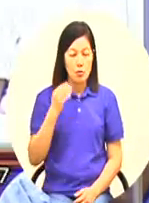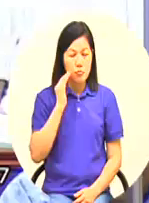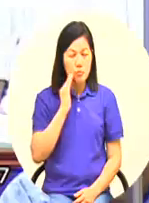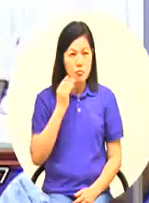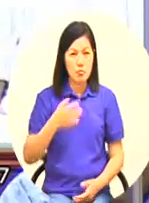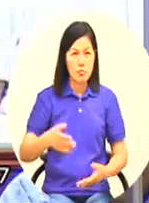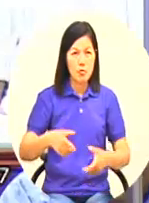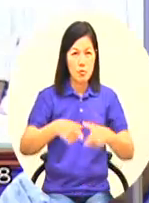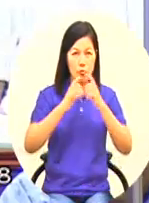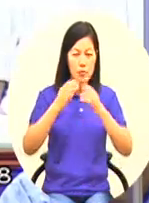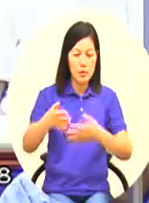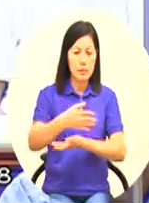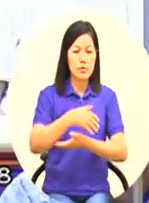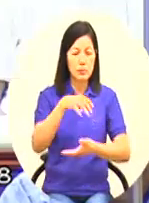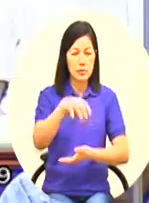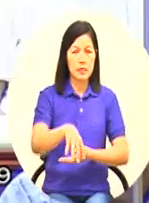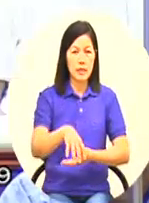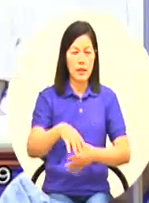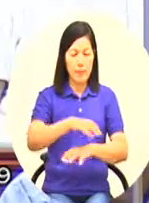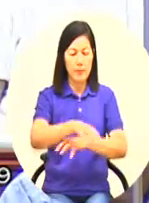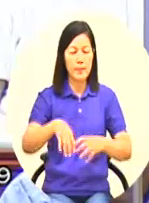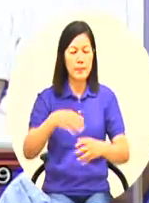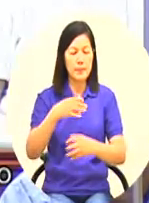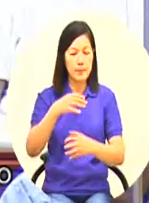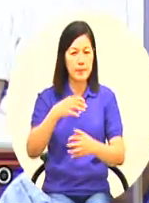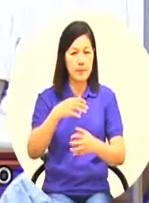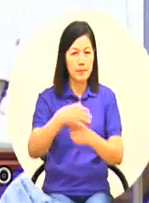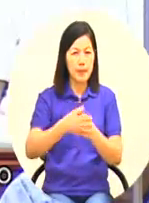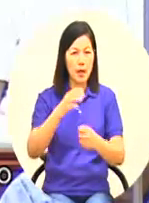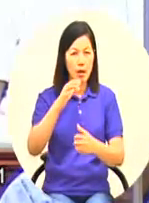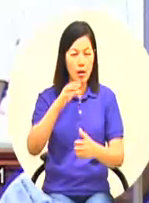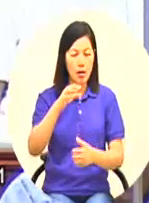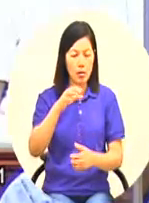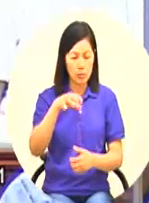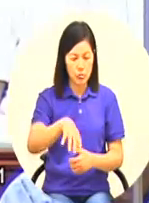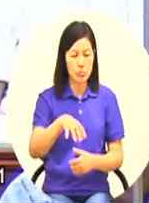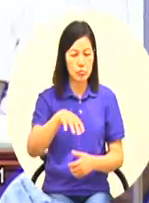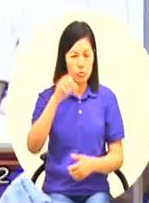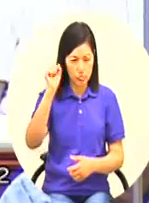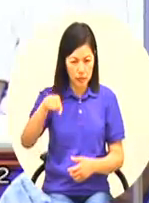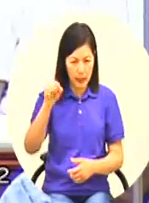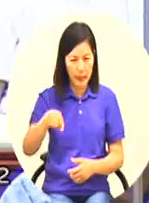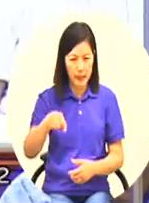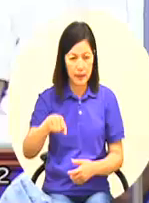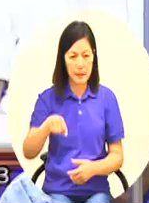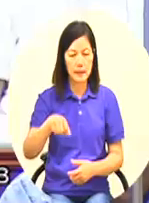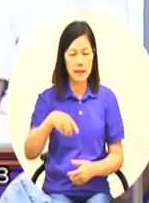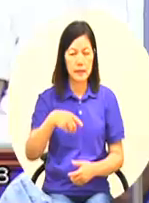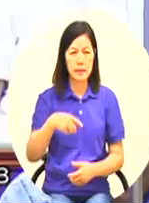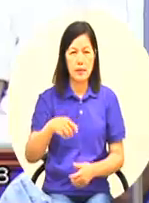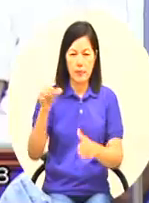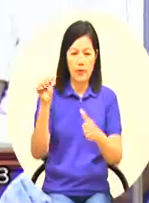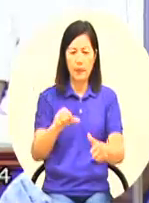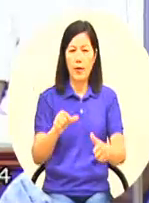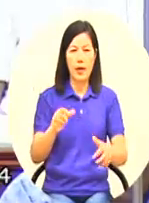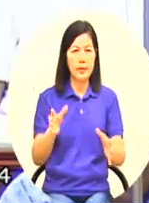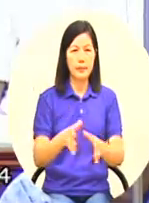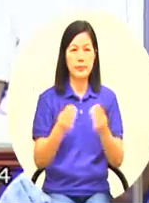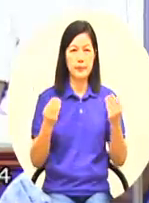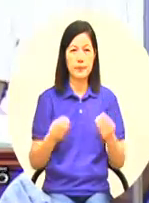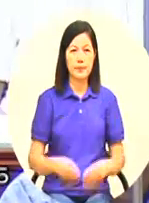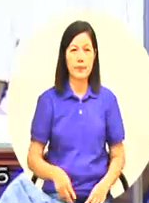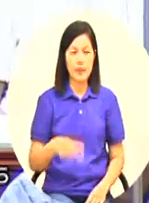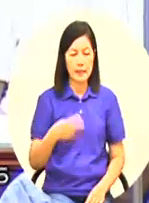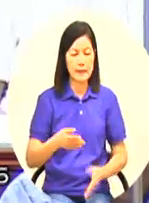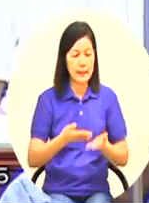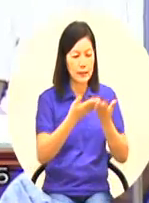过环保局这边的同意，那可以不用处罚，可以不用处罚。所以我们当然上那个自治条例来